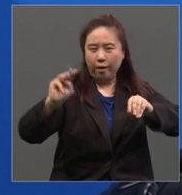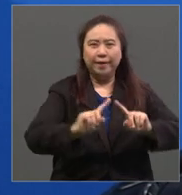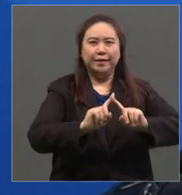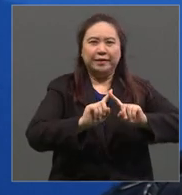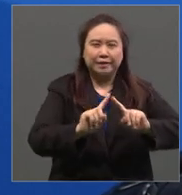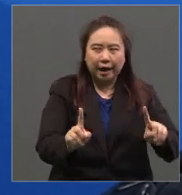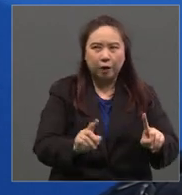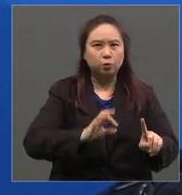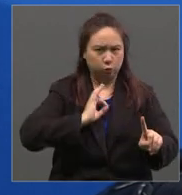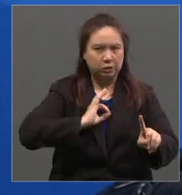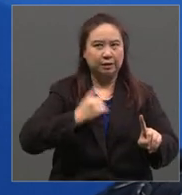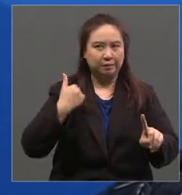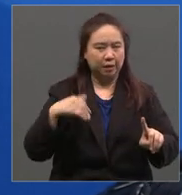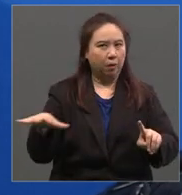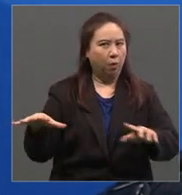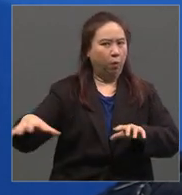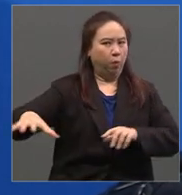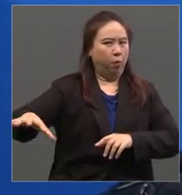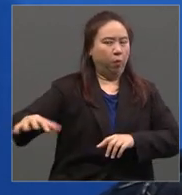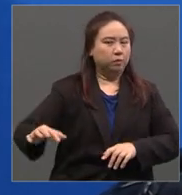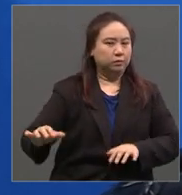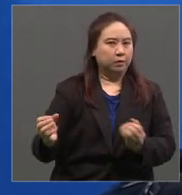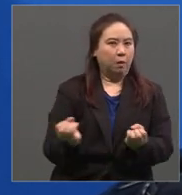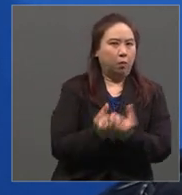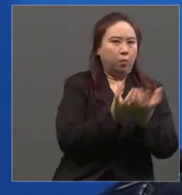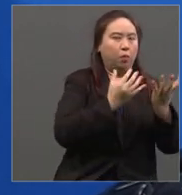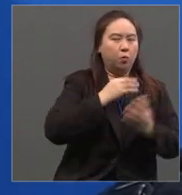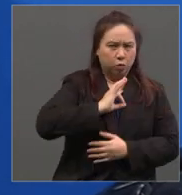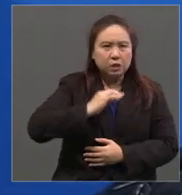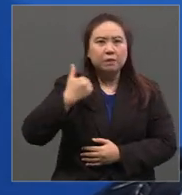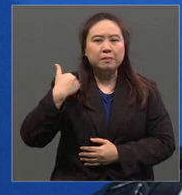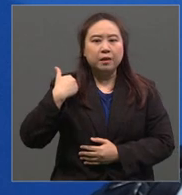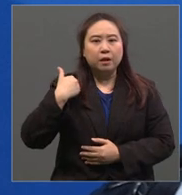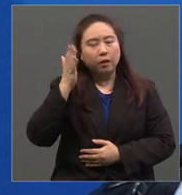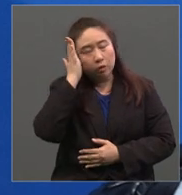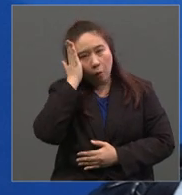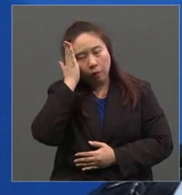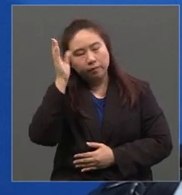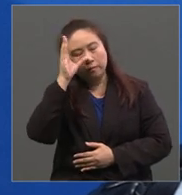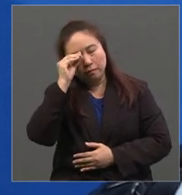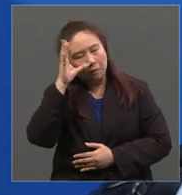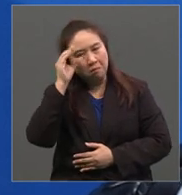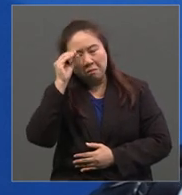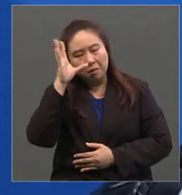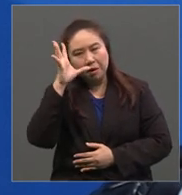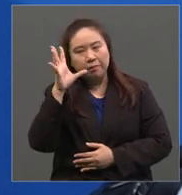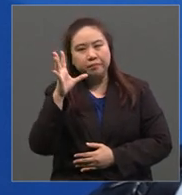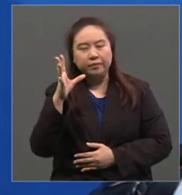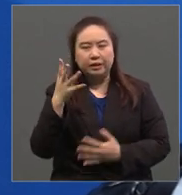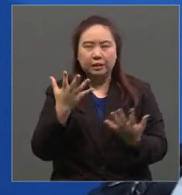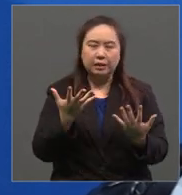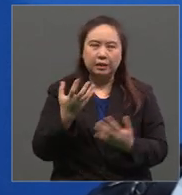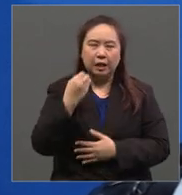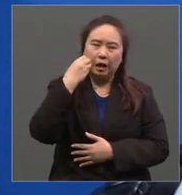ก็ยังรับรู้ได้ถึงแรงสั่นสะเทือนนะคะคแล้วก็นอนไม่หลับเหมือนกันเหมือนกับพี่คนเมื่อสักครู่นี้เลยนะคะตอนแรกก็จ